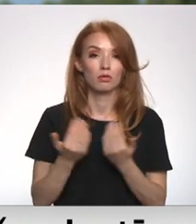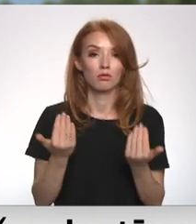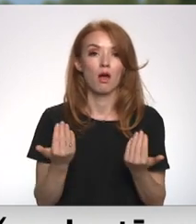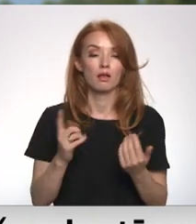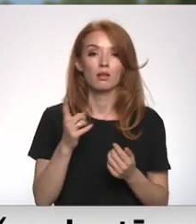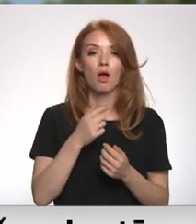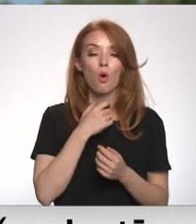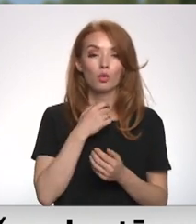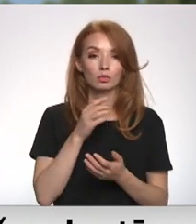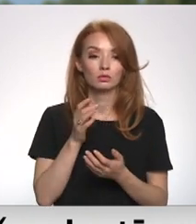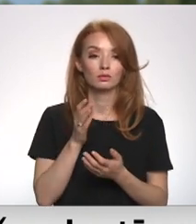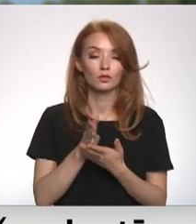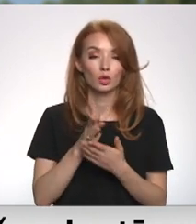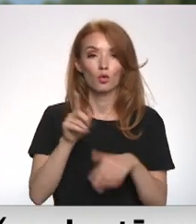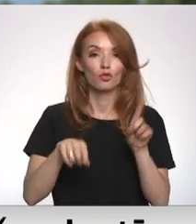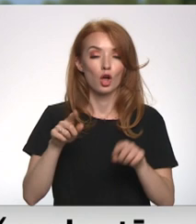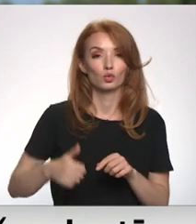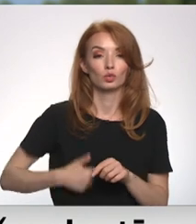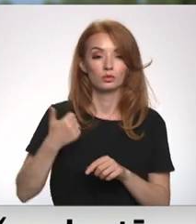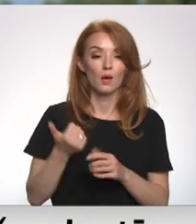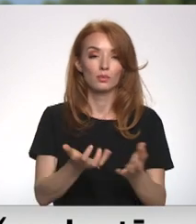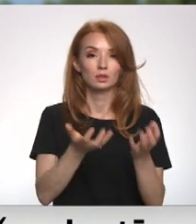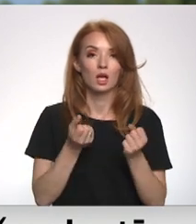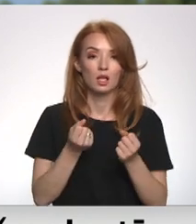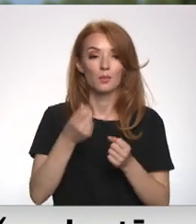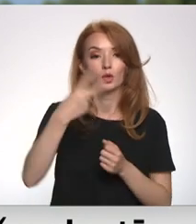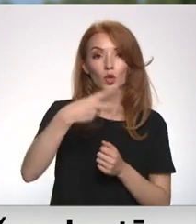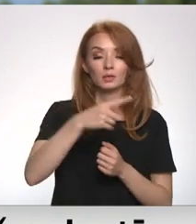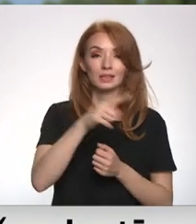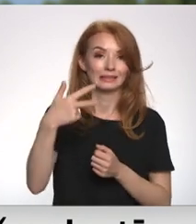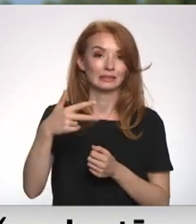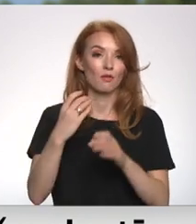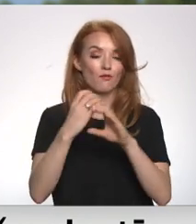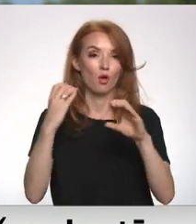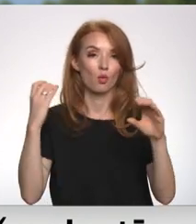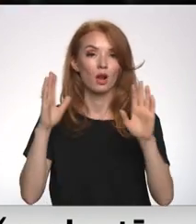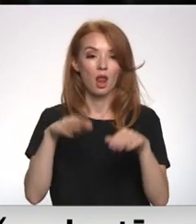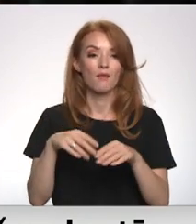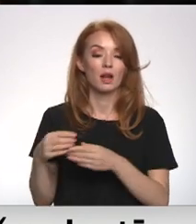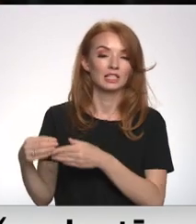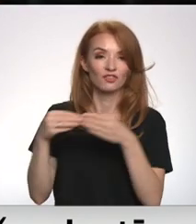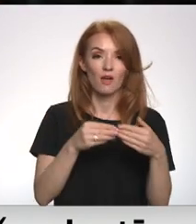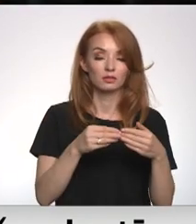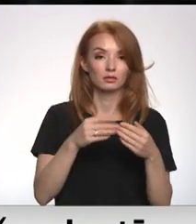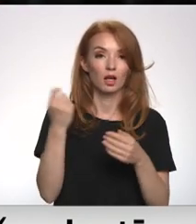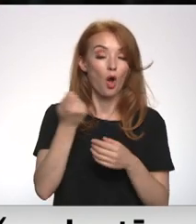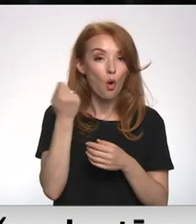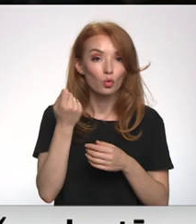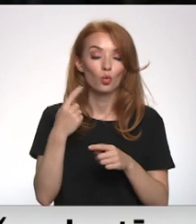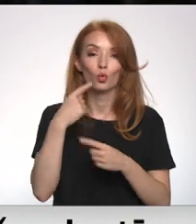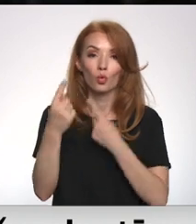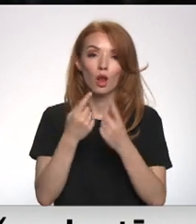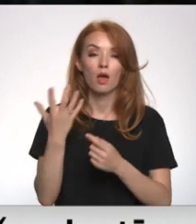vici, atsevišķi uznāmumi ir sajāmuši viņkādus 20-30 vagonus, jā, lai varētu produkciju izvest. Uzrunājot valsts